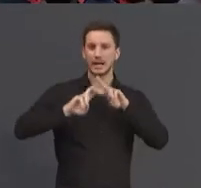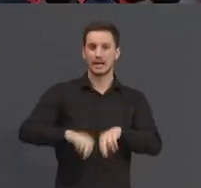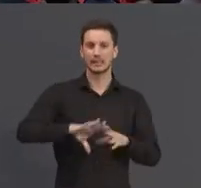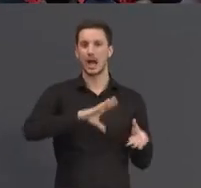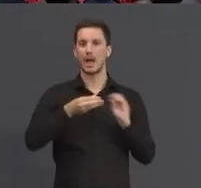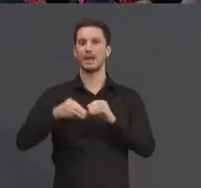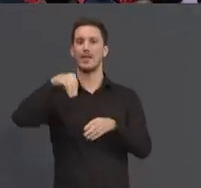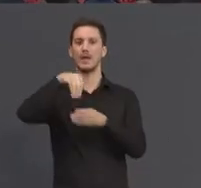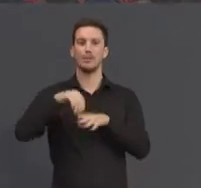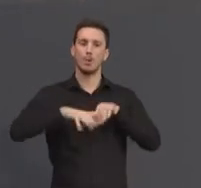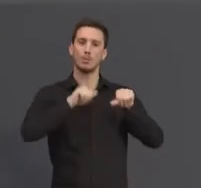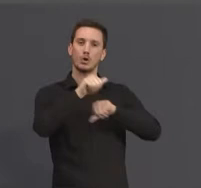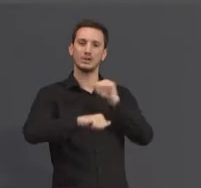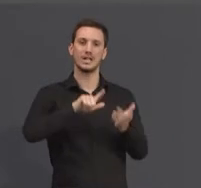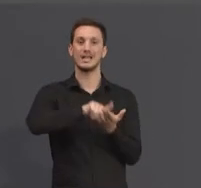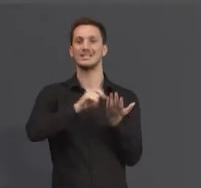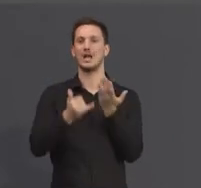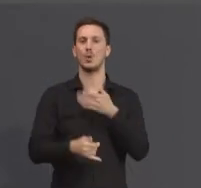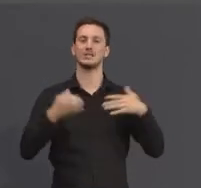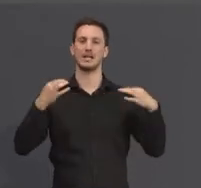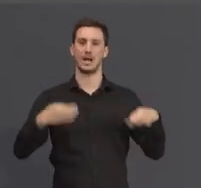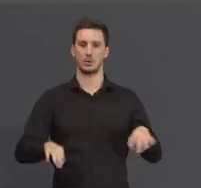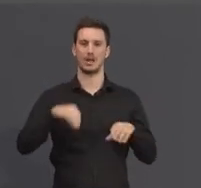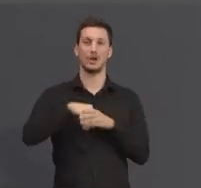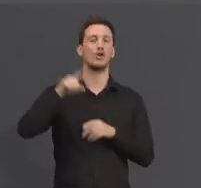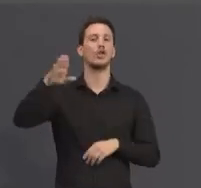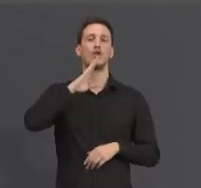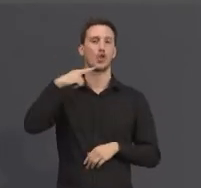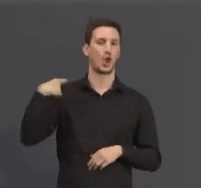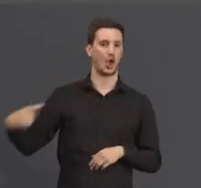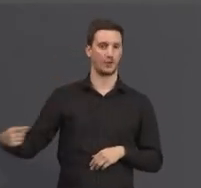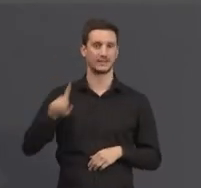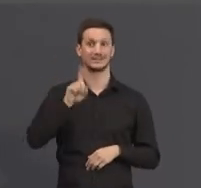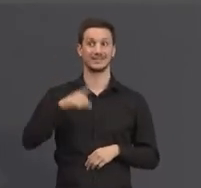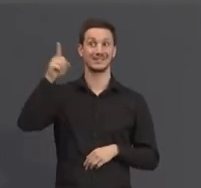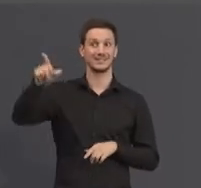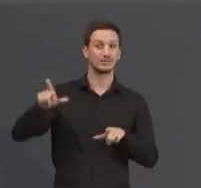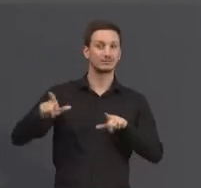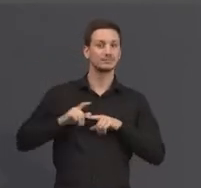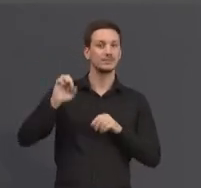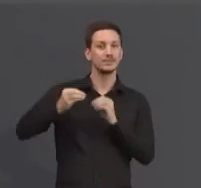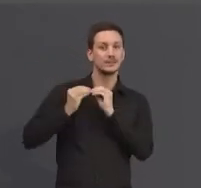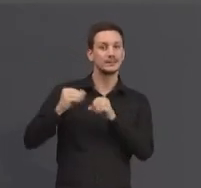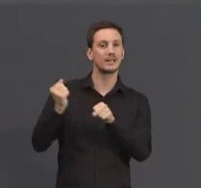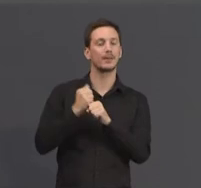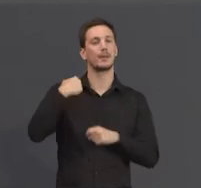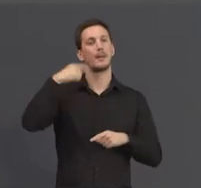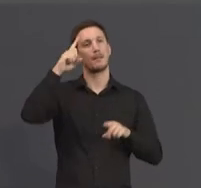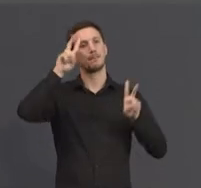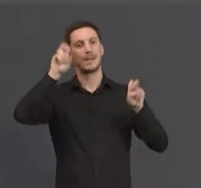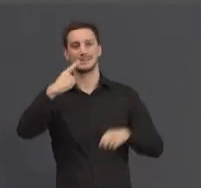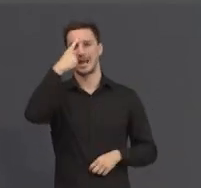al processament de llenguatge natural a Shell, Londres. La seva lliçó porta per títol Pensa,